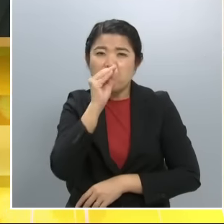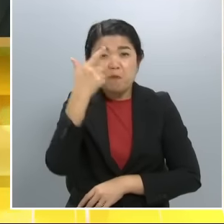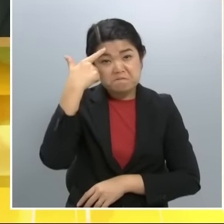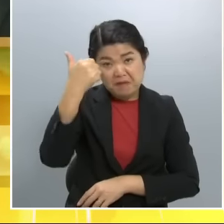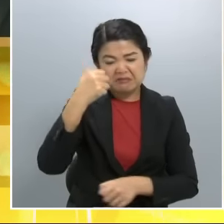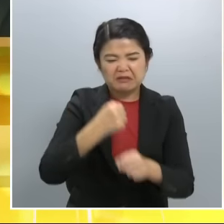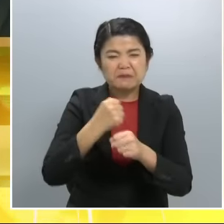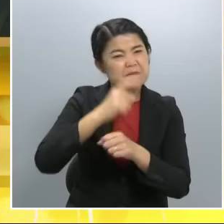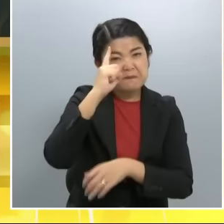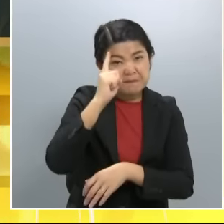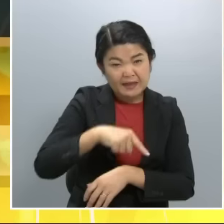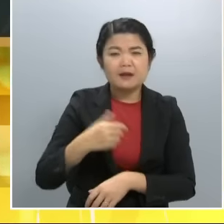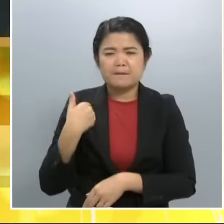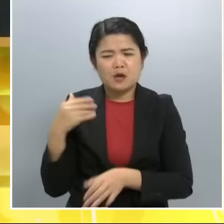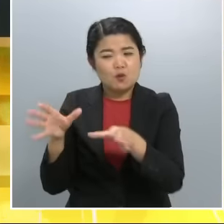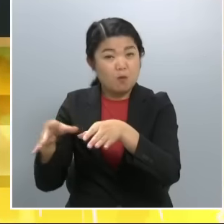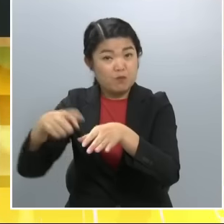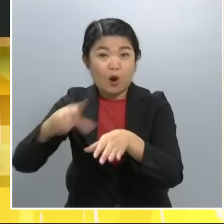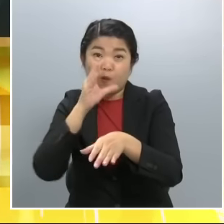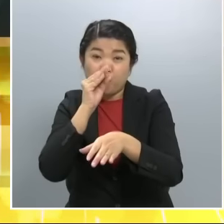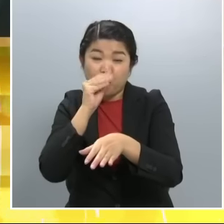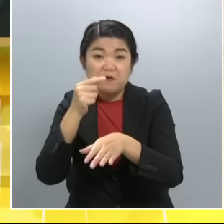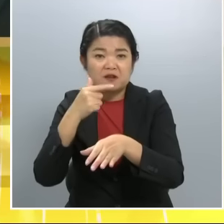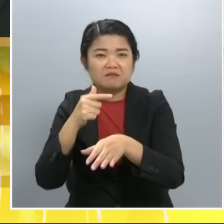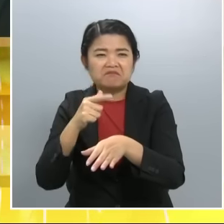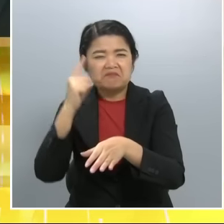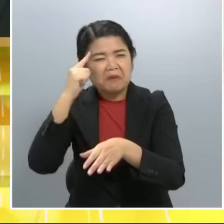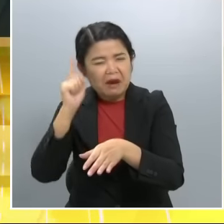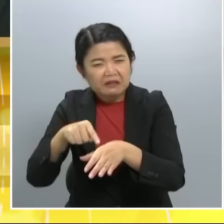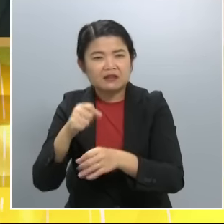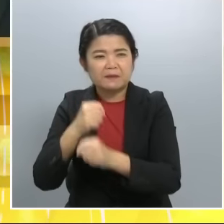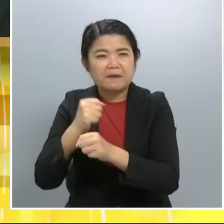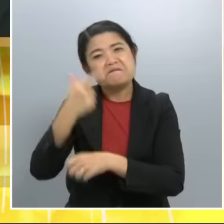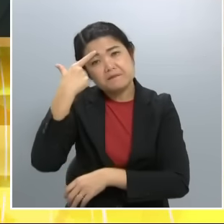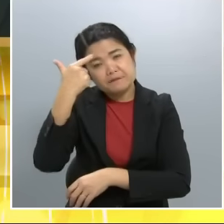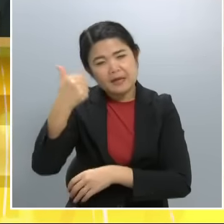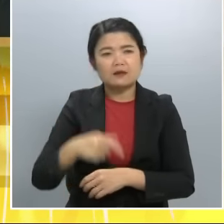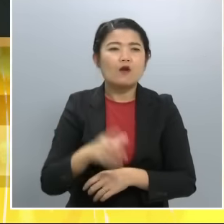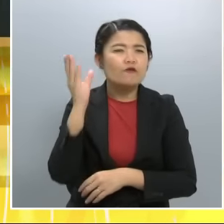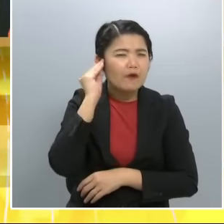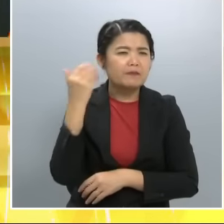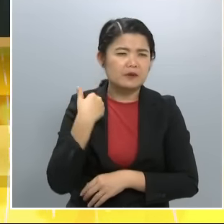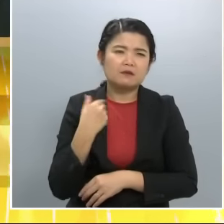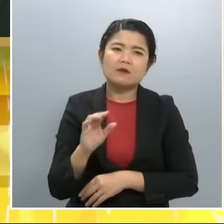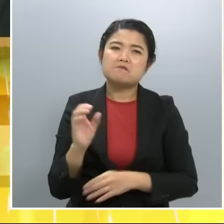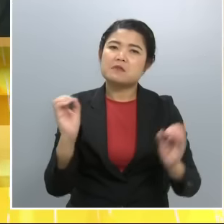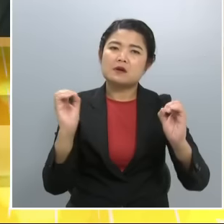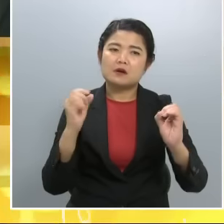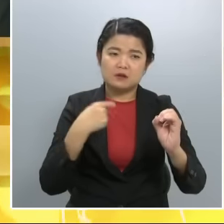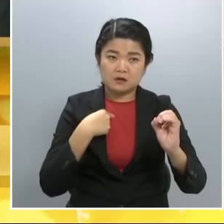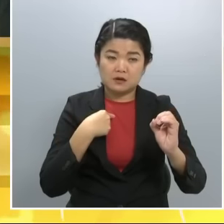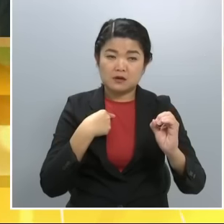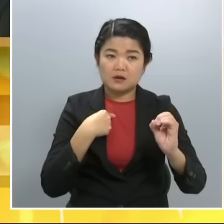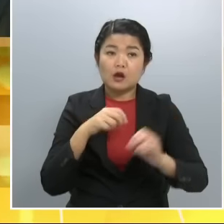ที่พูดไม่เก่งแต่ว่าทำงานเก่ง ผมก็ได้ฟังเหมือนกันนะก็ไม่เคยอะเราก็เป็นสสมานาน